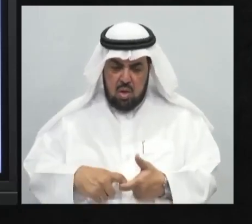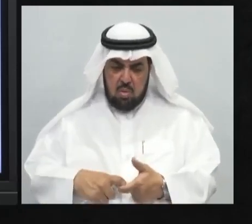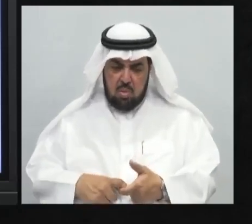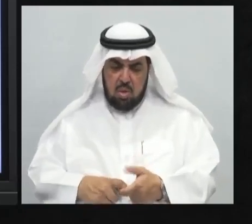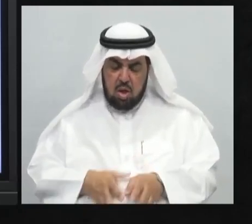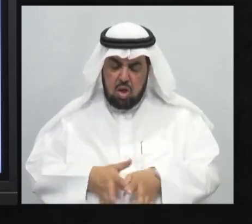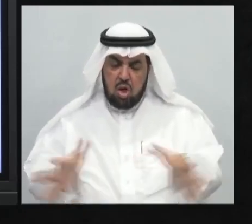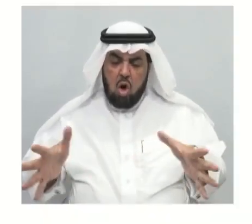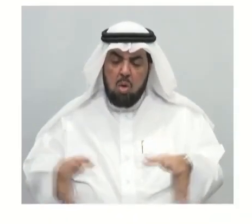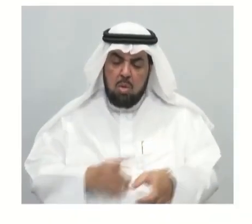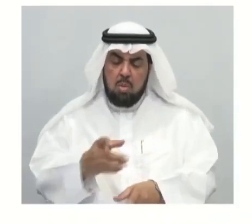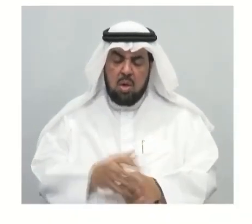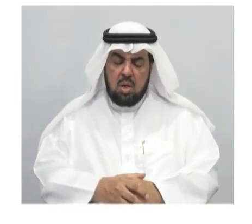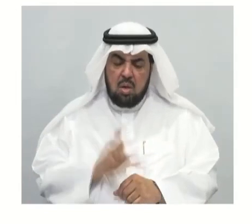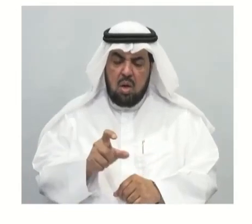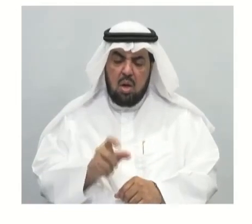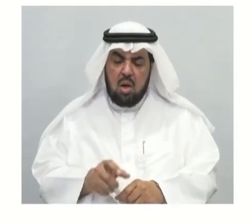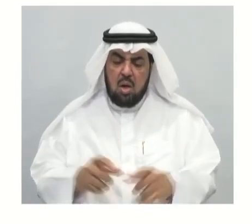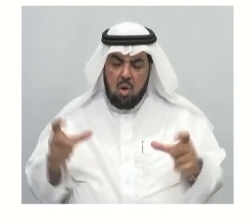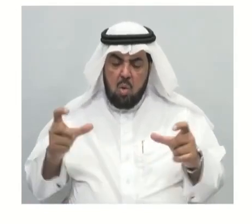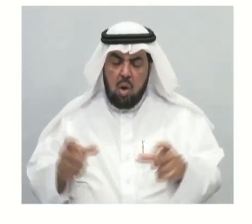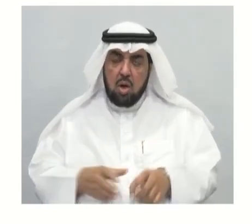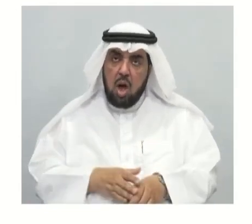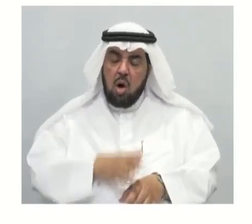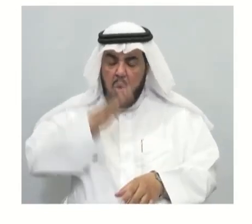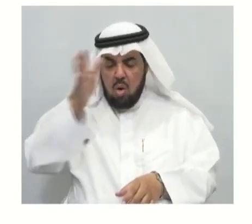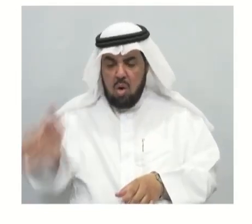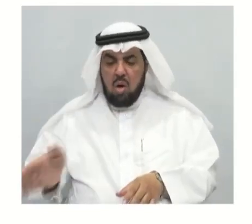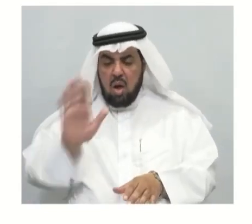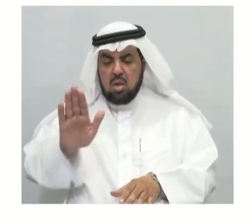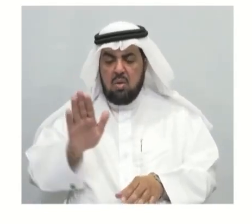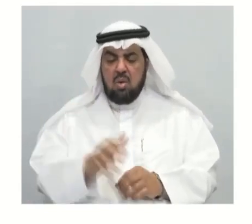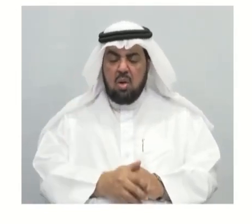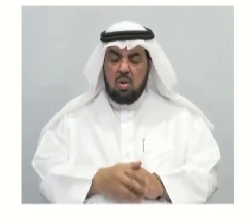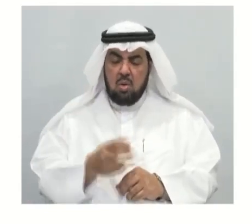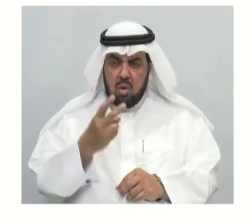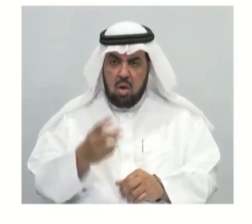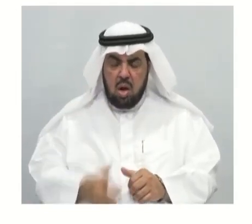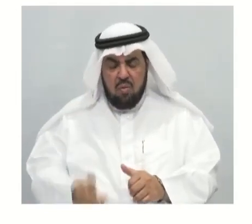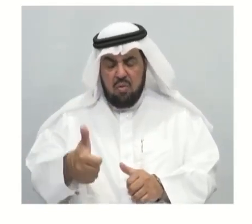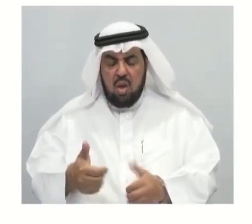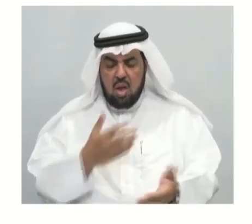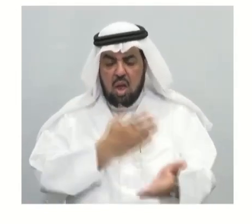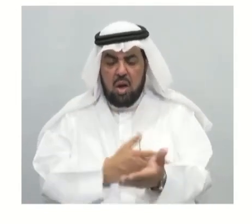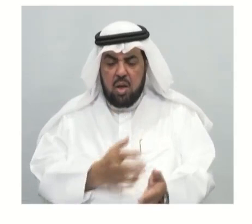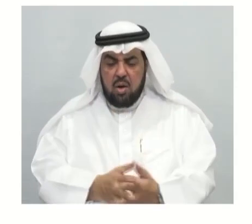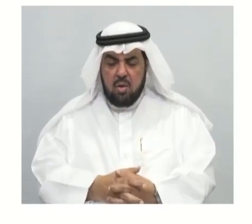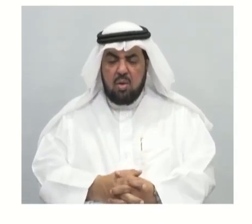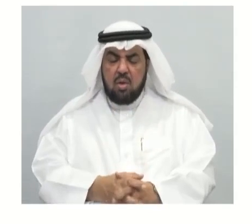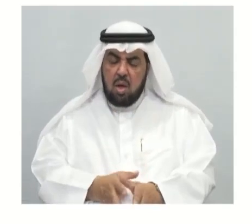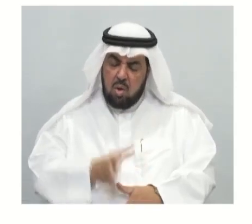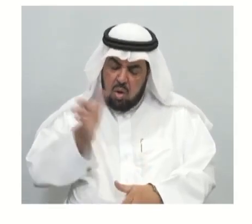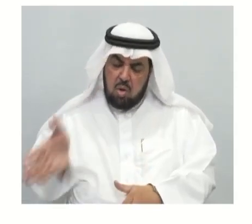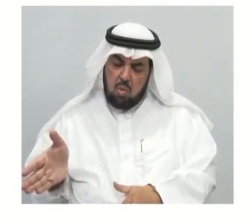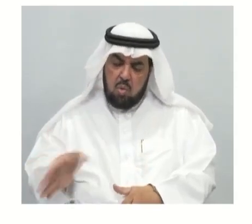تشعبي مباشره مجرد ضغطه على هذا العنوان ينقله الى الصفحه ويكون افضل لتقريره ينقله الى